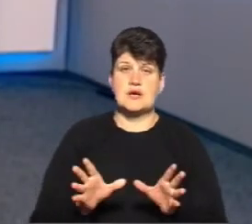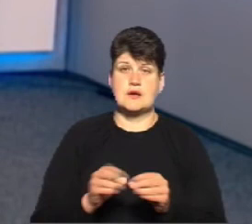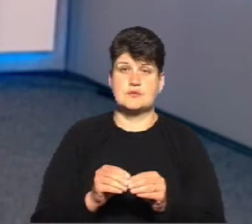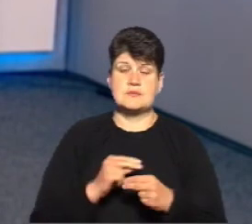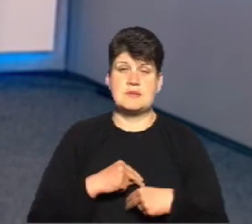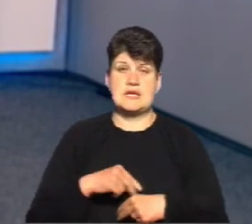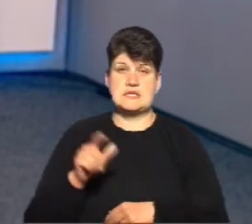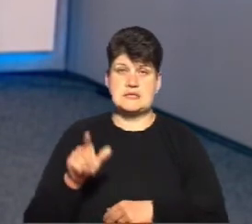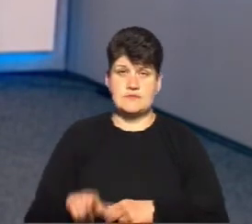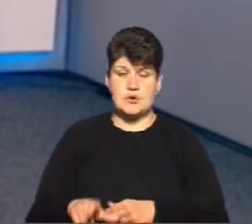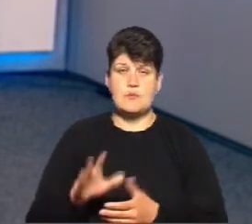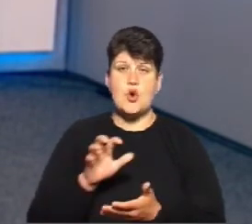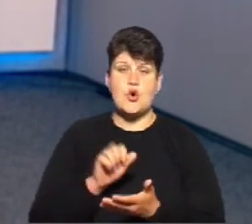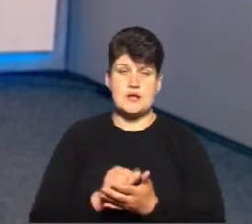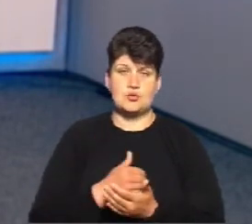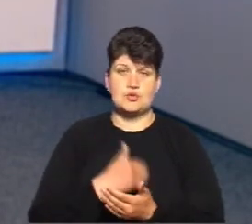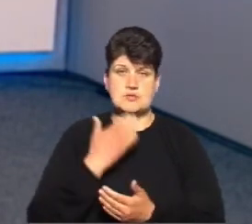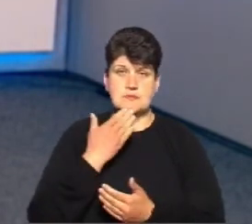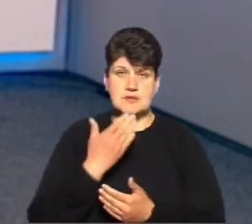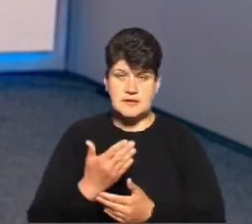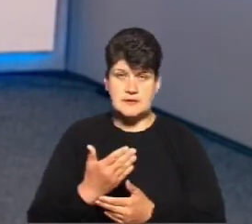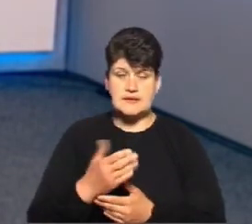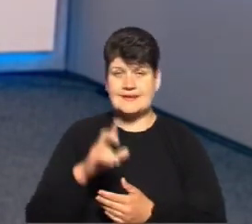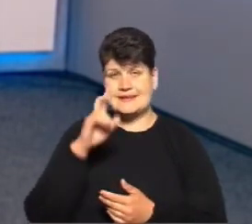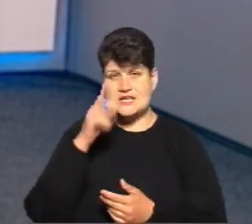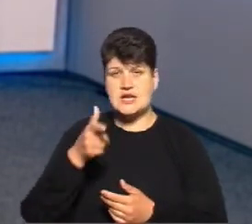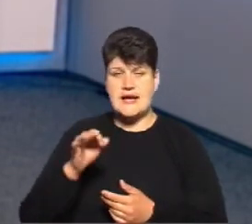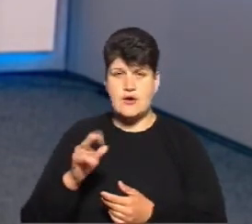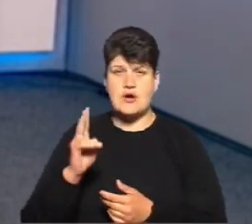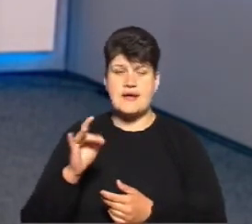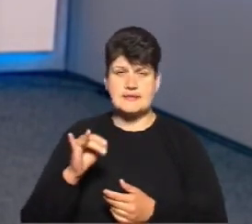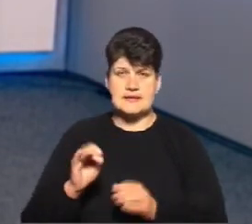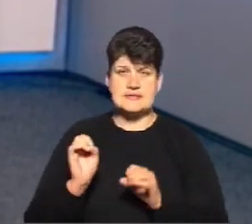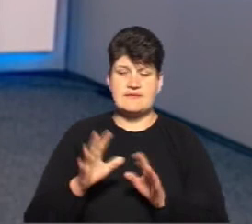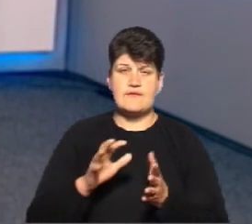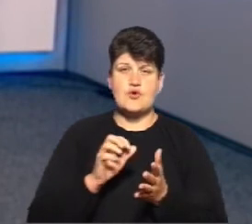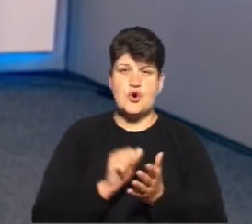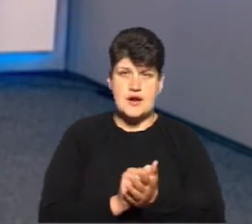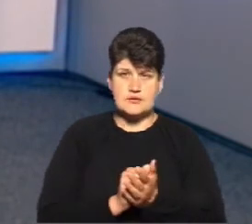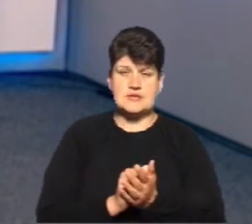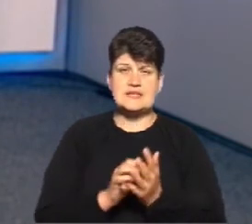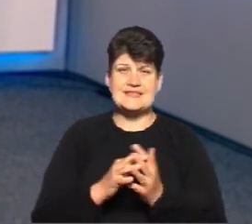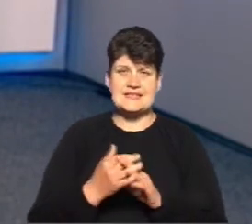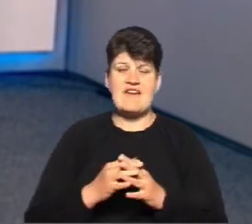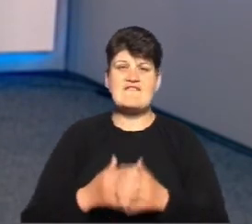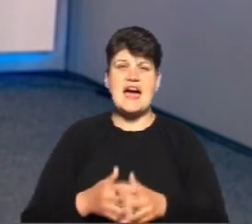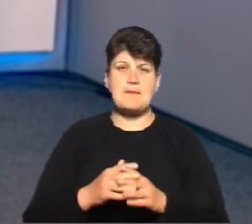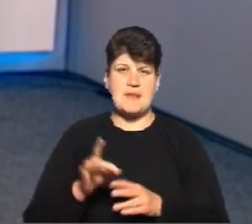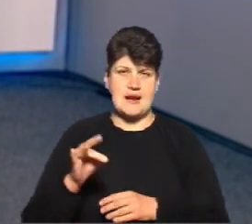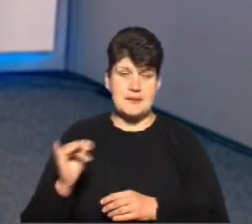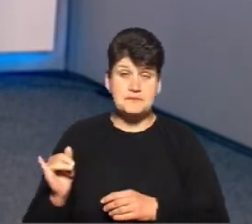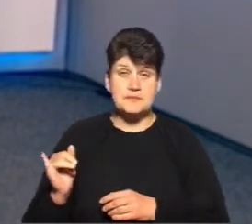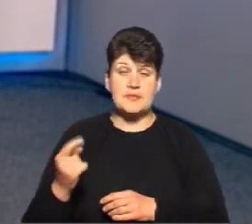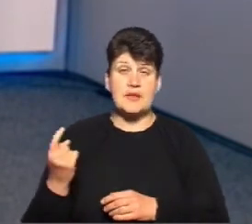Останнє запитання. Держгеокадастр здавав оренду раніше, так? Орендодавцям, сільським фермерам, так? Хочу от запитати, бо